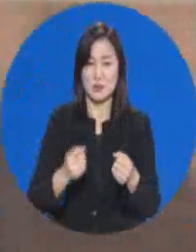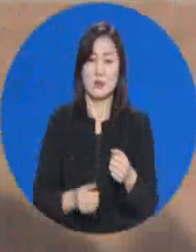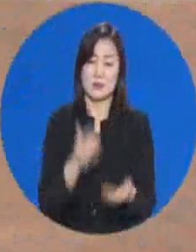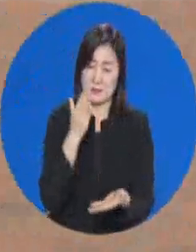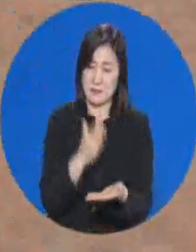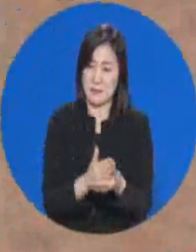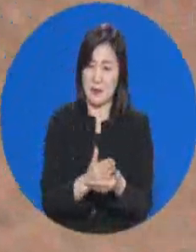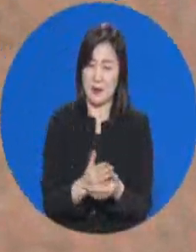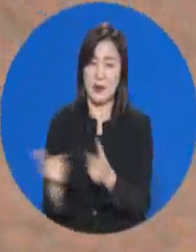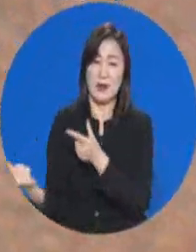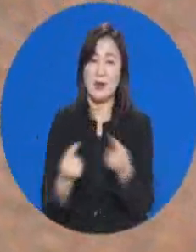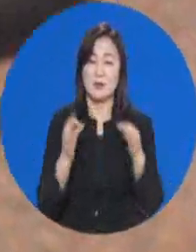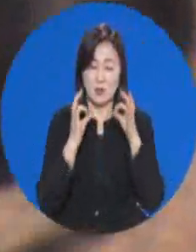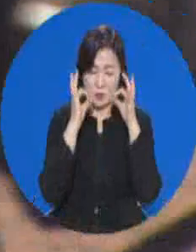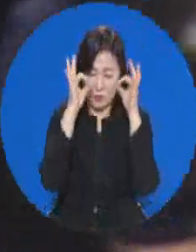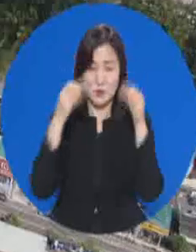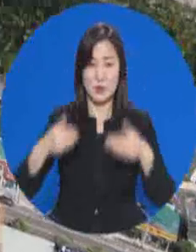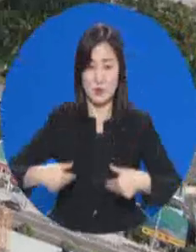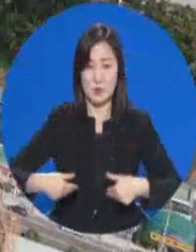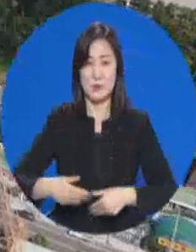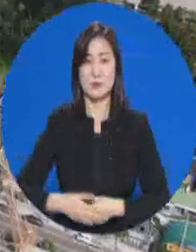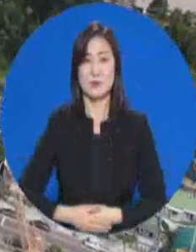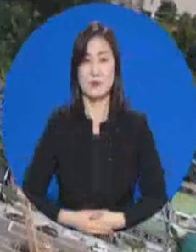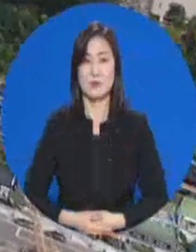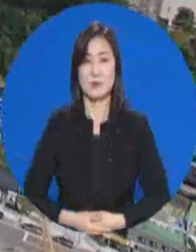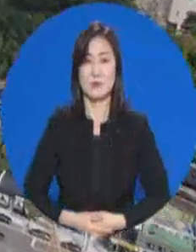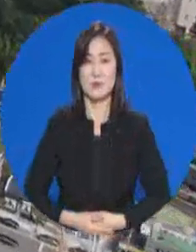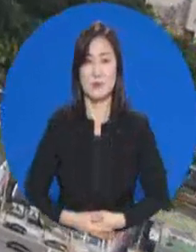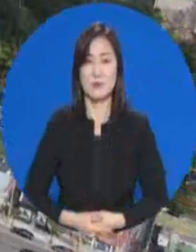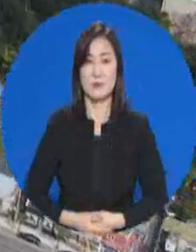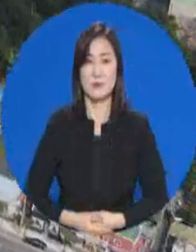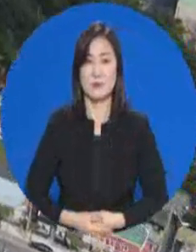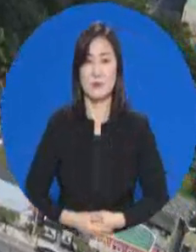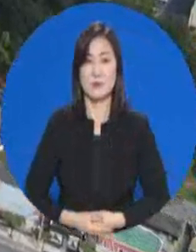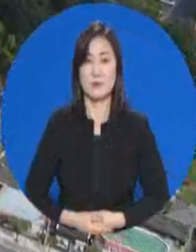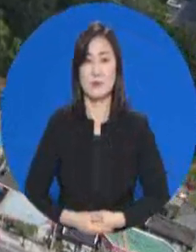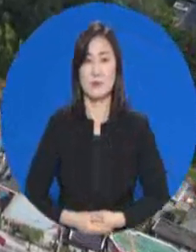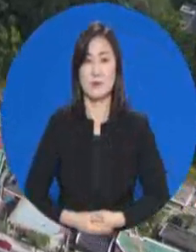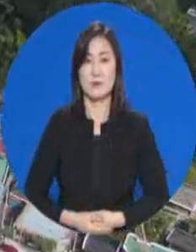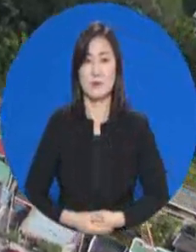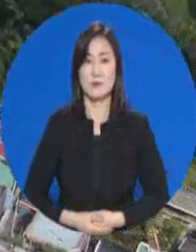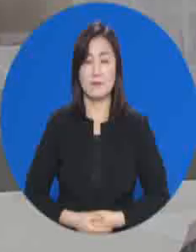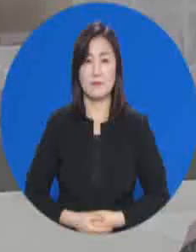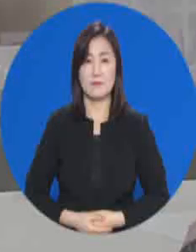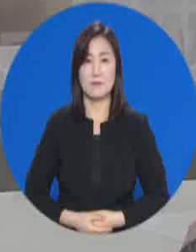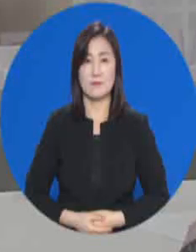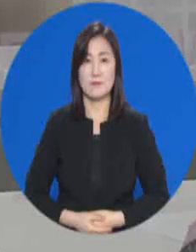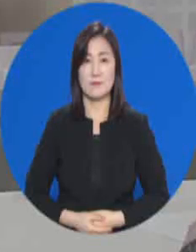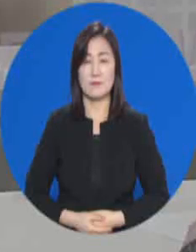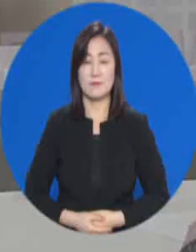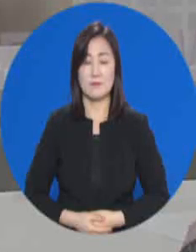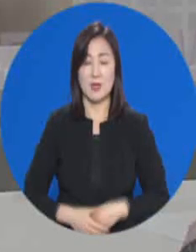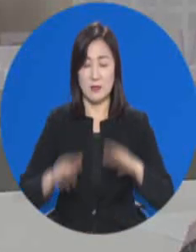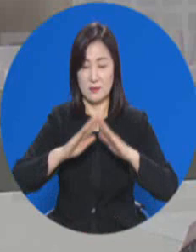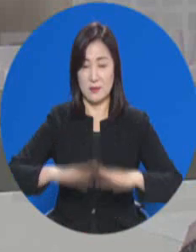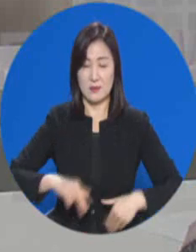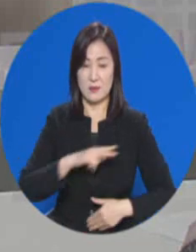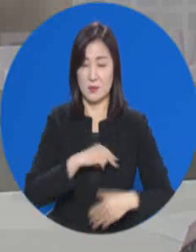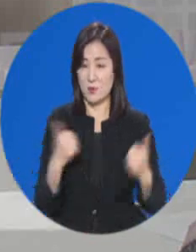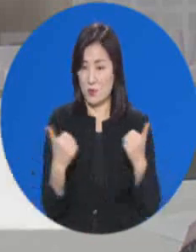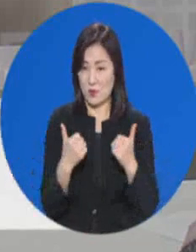정책적 교집합을 찾기 위한 노력이 필요해 보입니다. MBC 뉴스 김종수입니다. 네, 전라남도